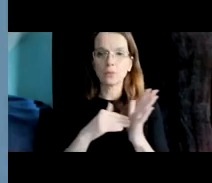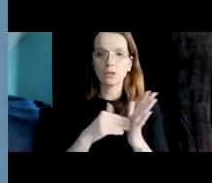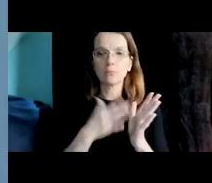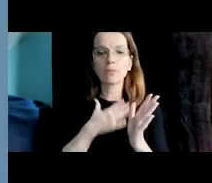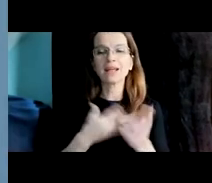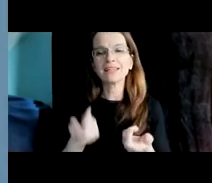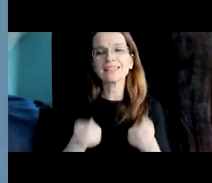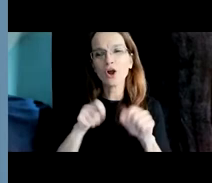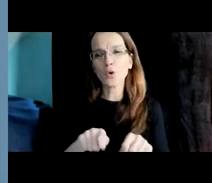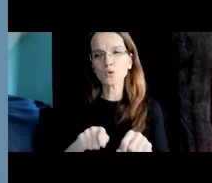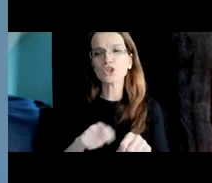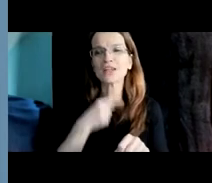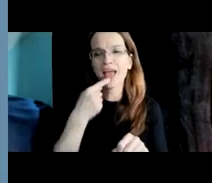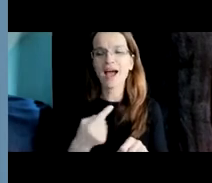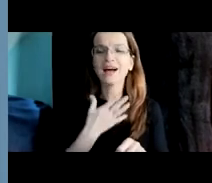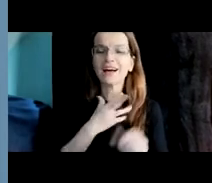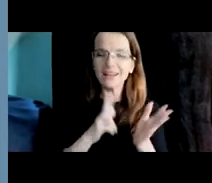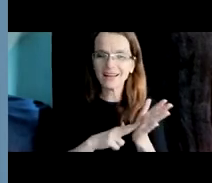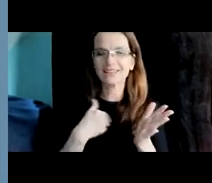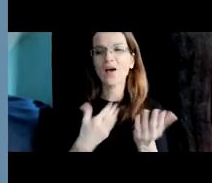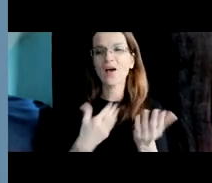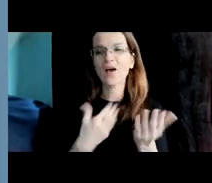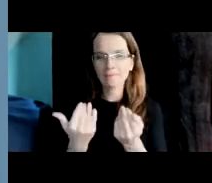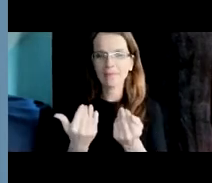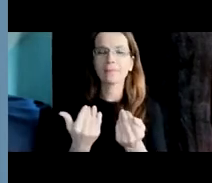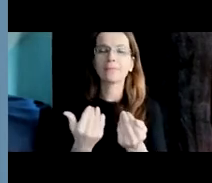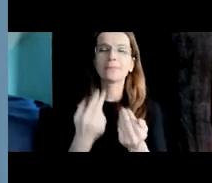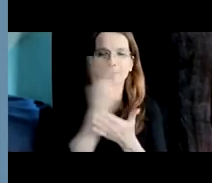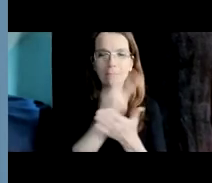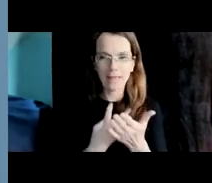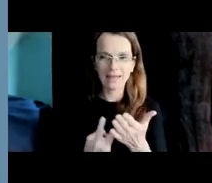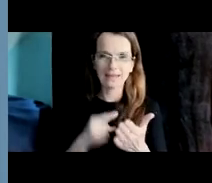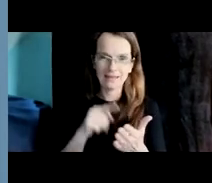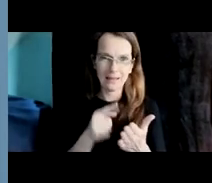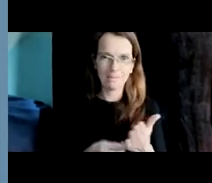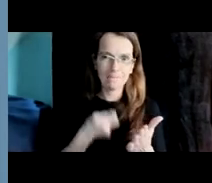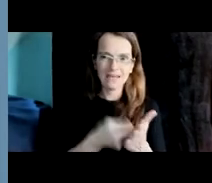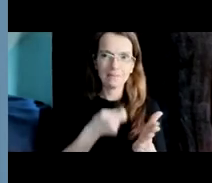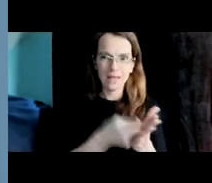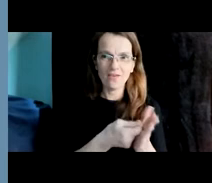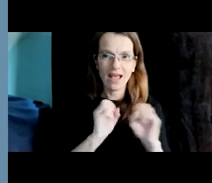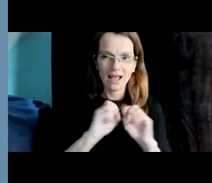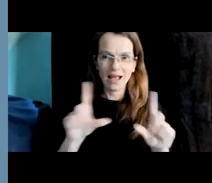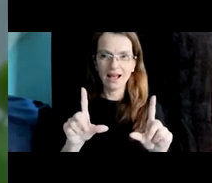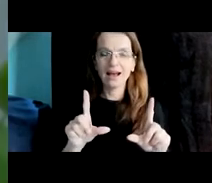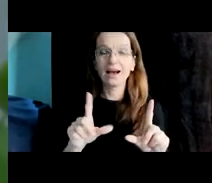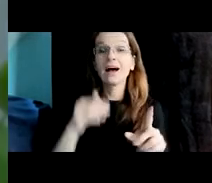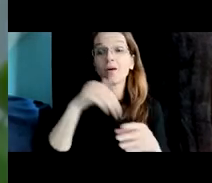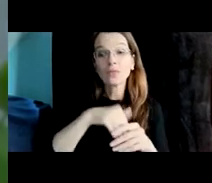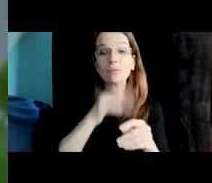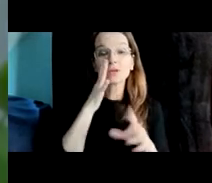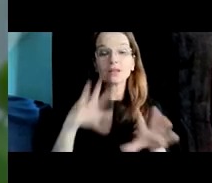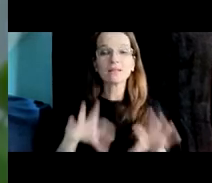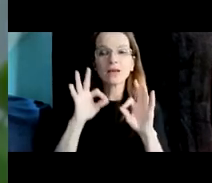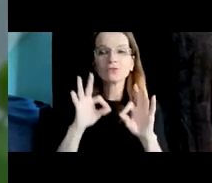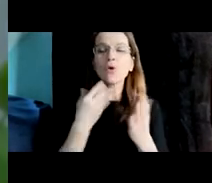bi s tem, da res vabim k prebiranju tega prispevka, ker boste v njem našli v bistvu neka